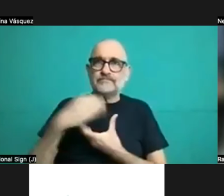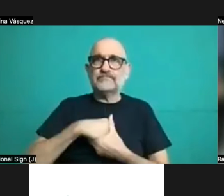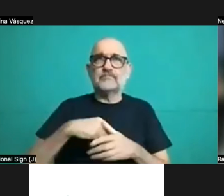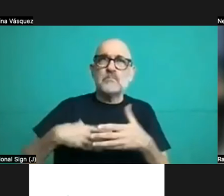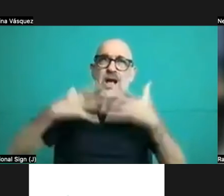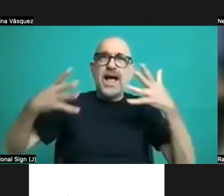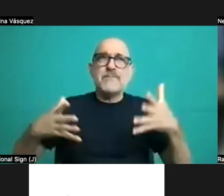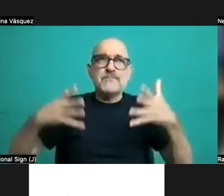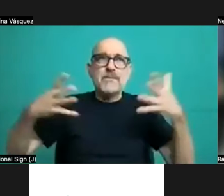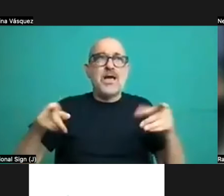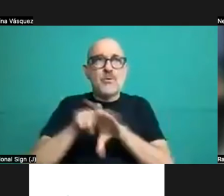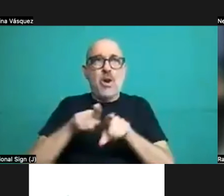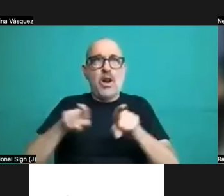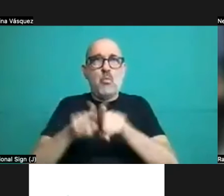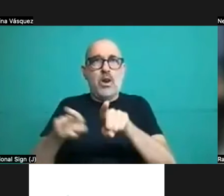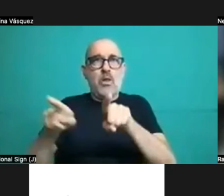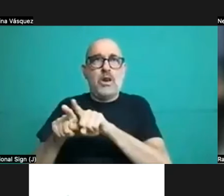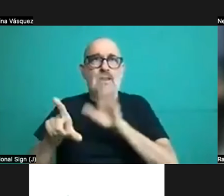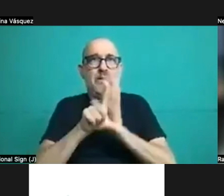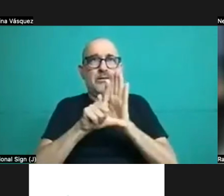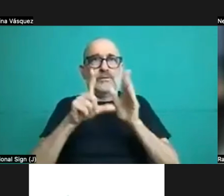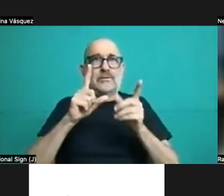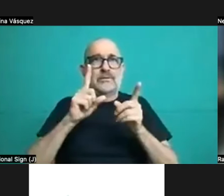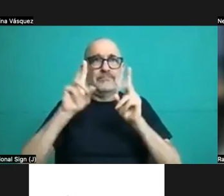patient. On y est tous